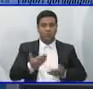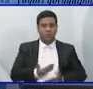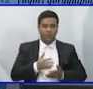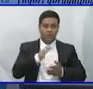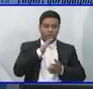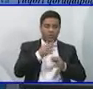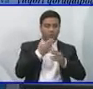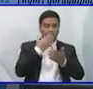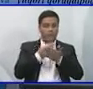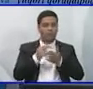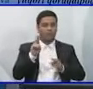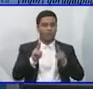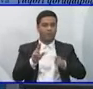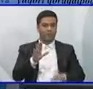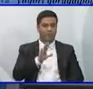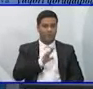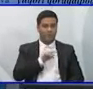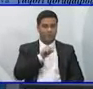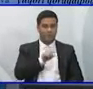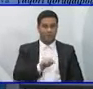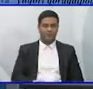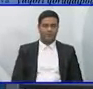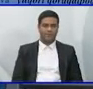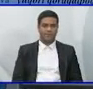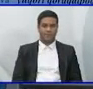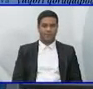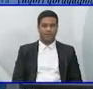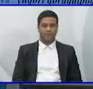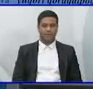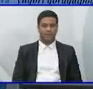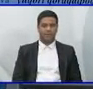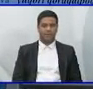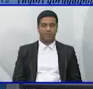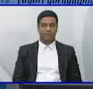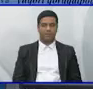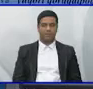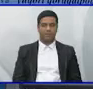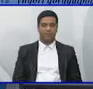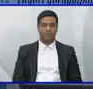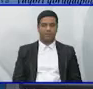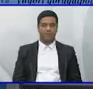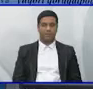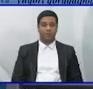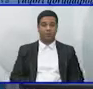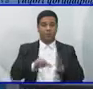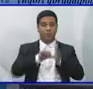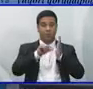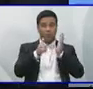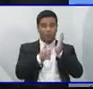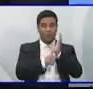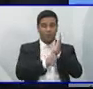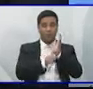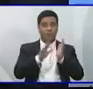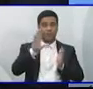ijtimoiy siyosiy hayotida muhim ahamiyatga ega bo'lgan xalqlardan biri hisoblanadi.